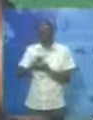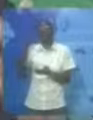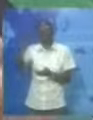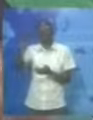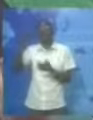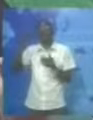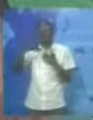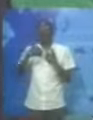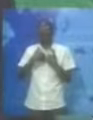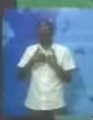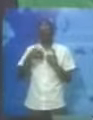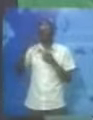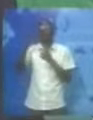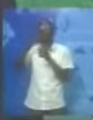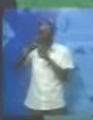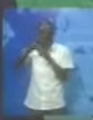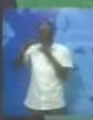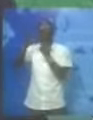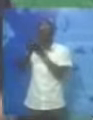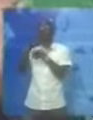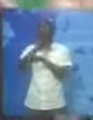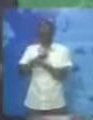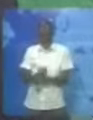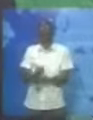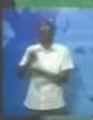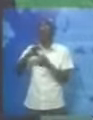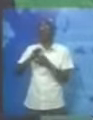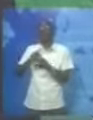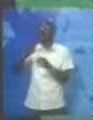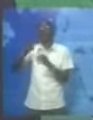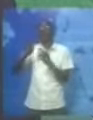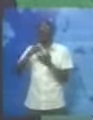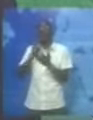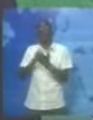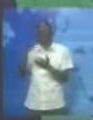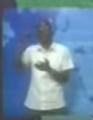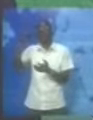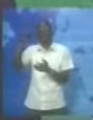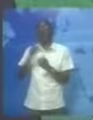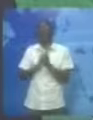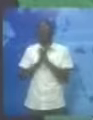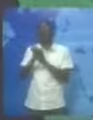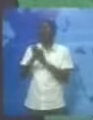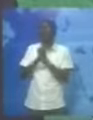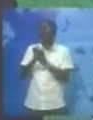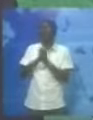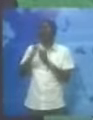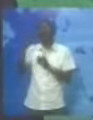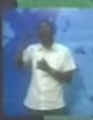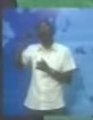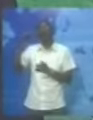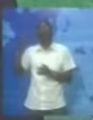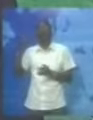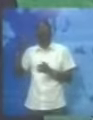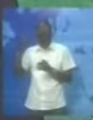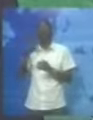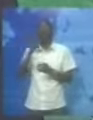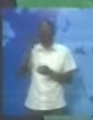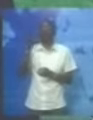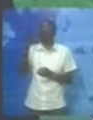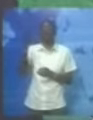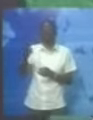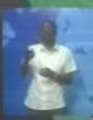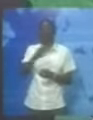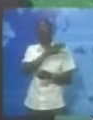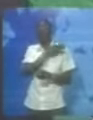Il a une stature de médiateur aujourd'hui, interrégional, donc c'était très intéressant d'écouter son point de vue.